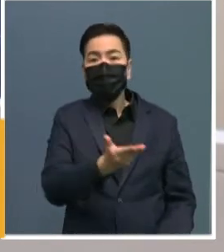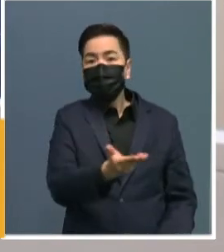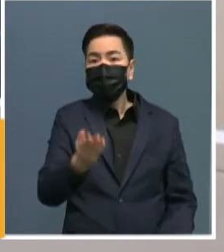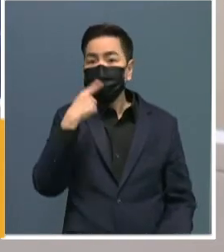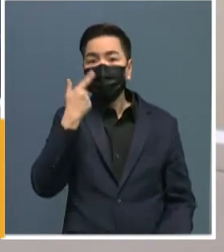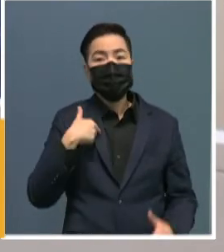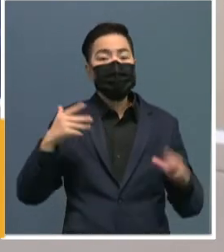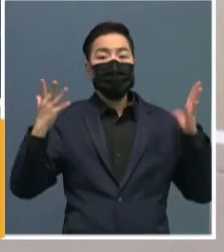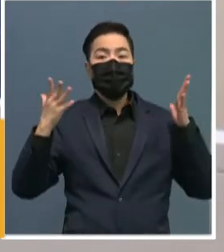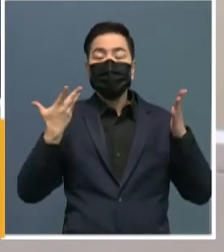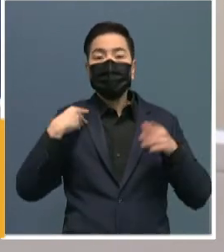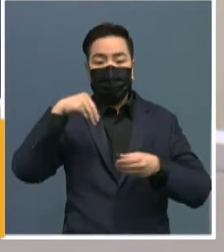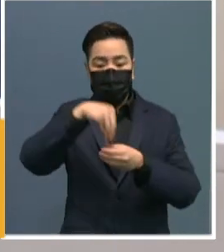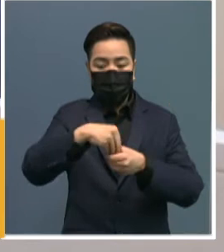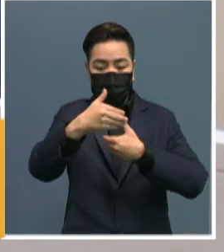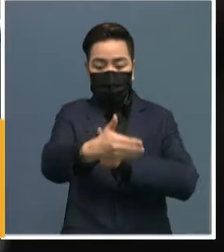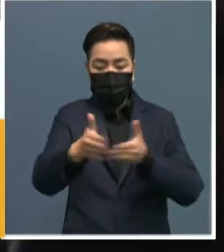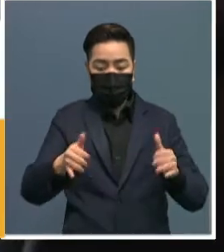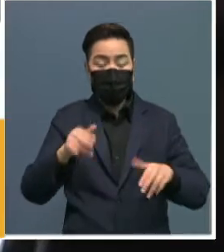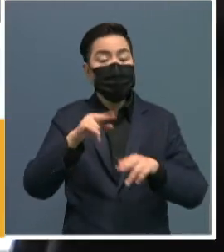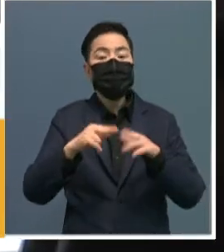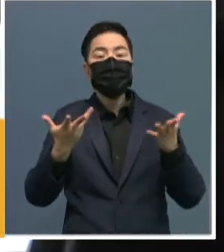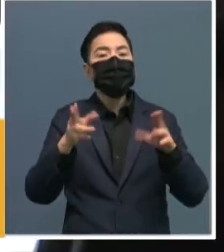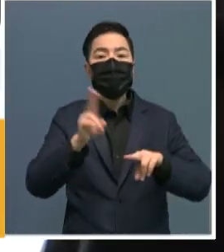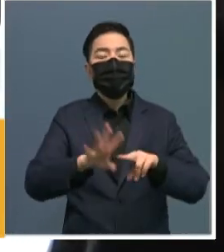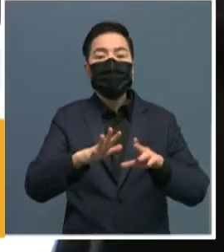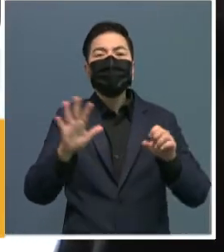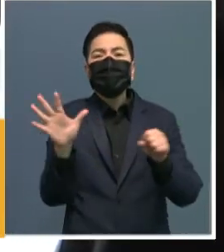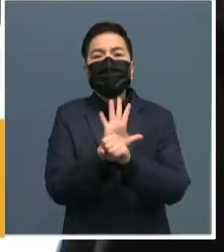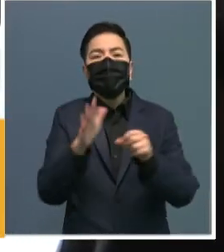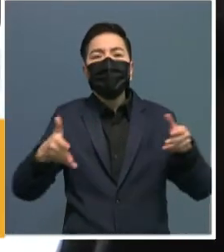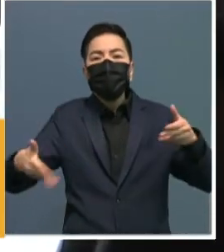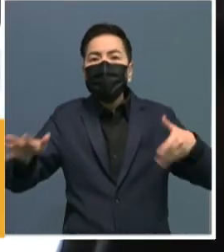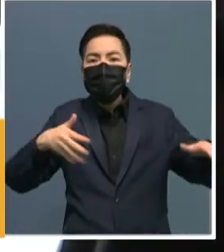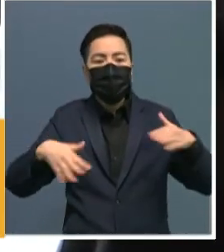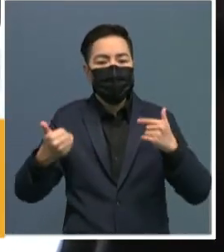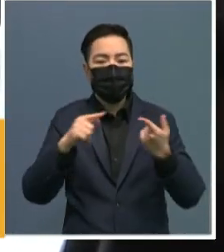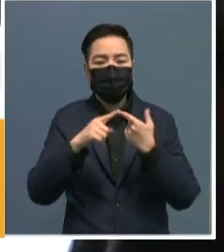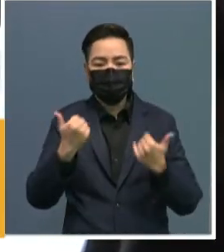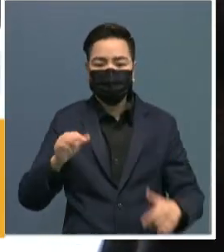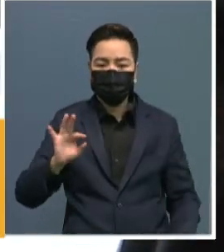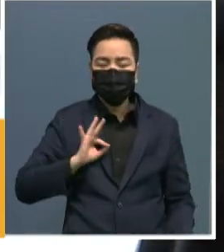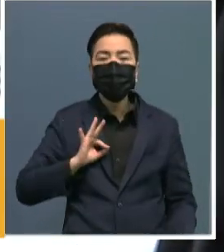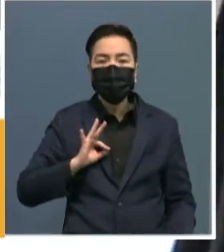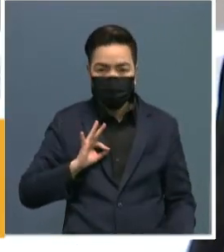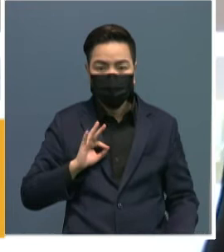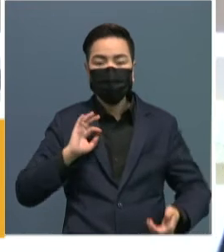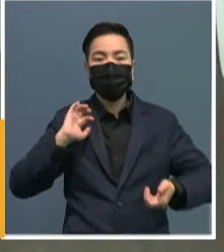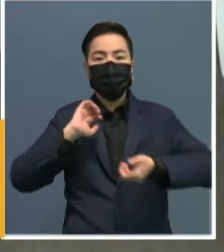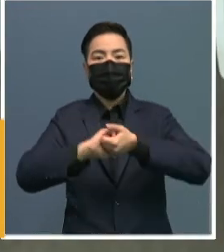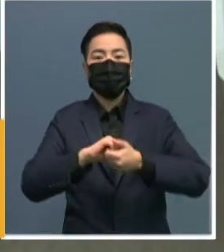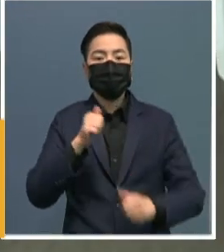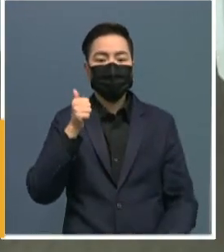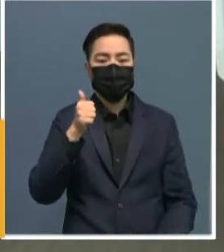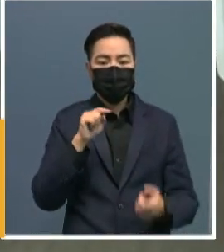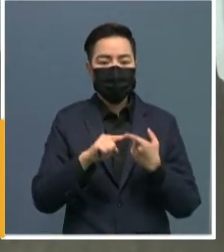มีอภิปรายเนี่ยไม่จำเป็นต้องอยู่ในห้องประชุมนะคะจะได้ลดความหนาแน่นแออัดก็มองว่าสมาชิกอยากให้ความร่วมมือกันเป็นอย่างดี